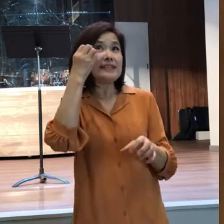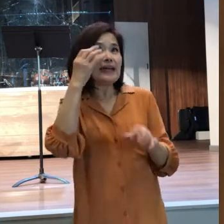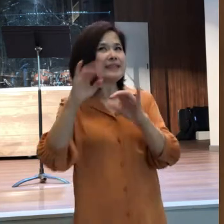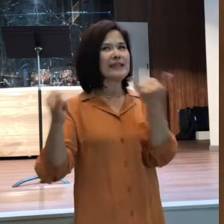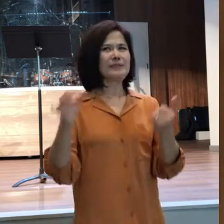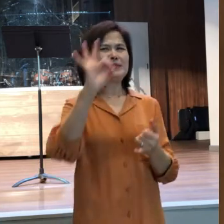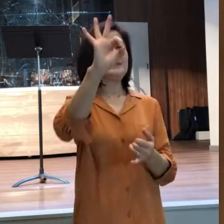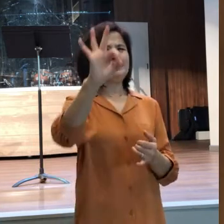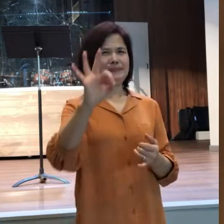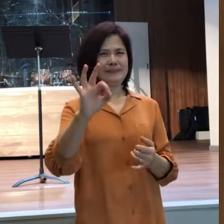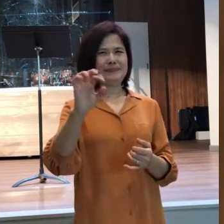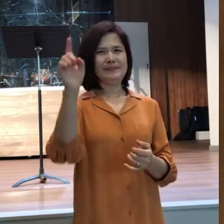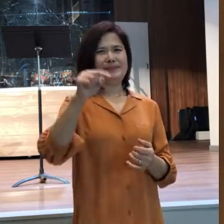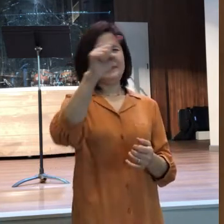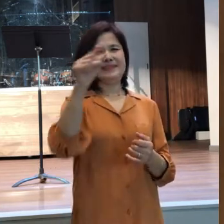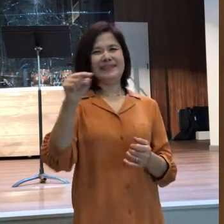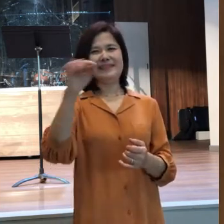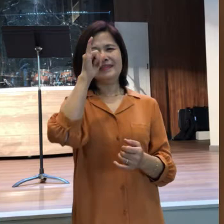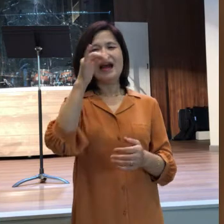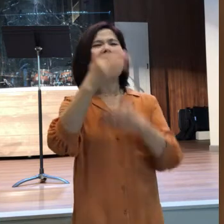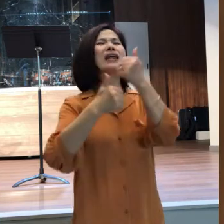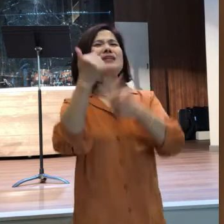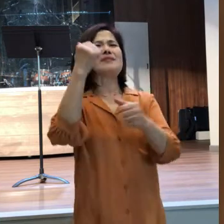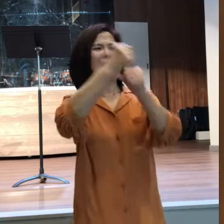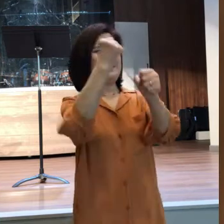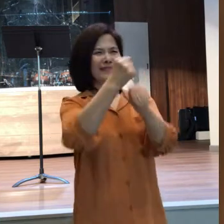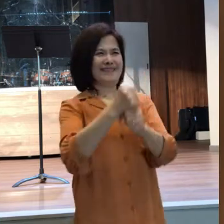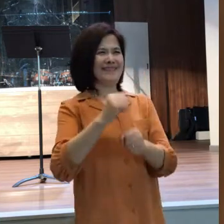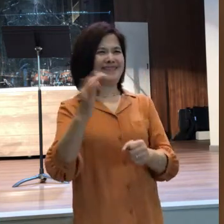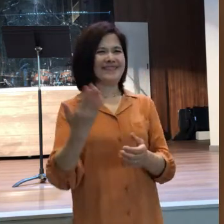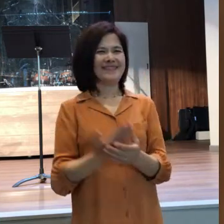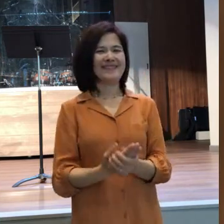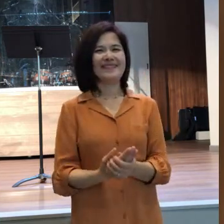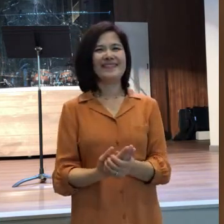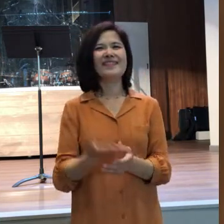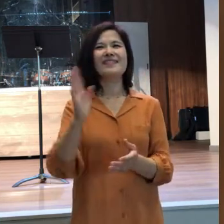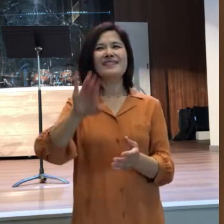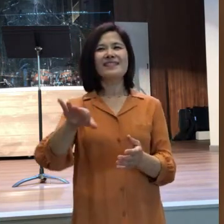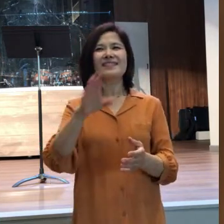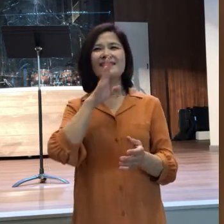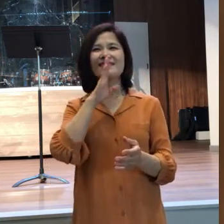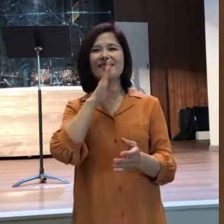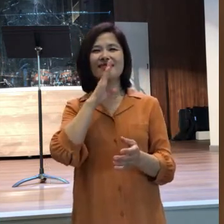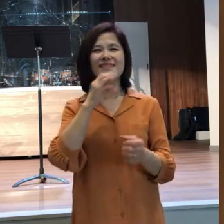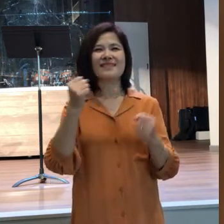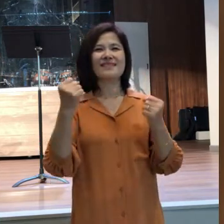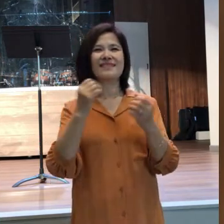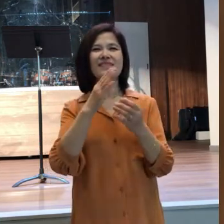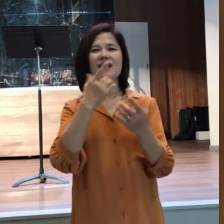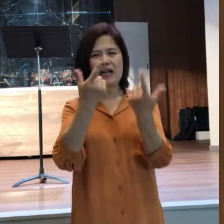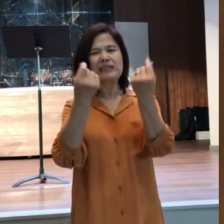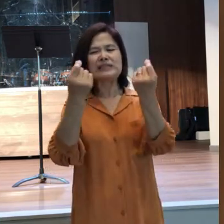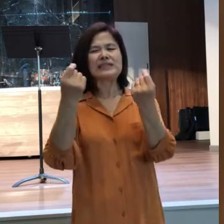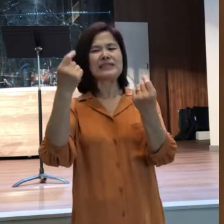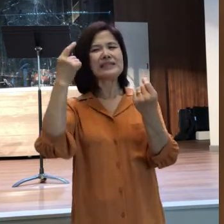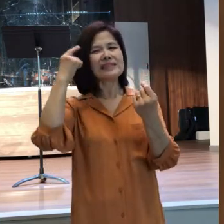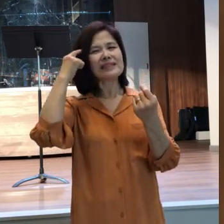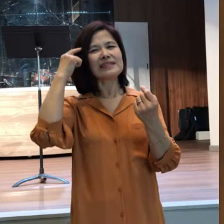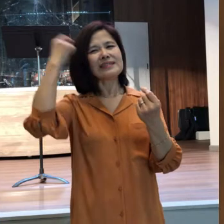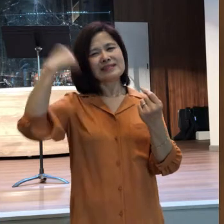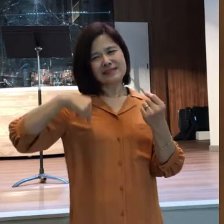어디나 그런 사람은 있어요. 하나님이 그렇게 만들었어요. 그럴 때 공감해 주는 거예요. 공감. 그럴 수도